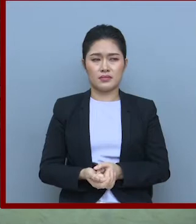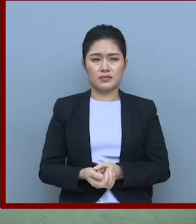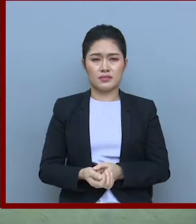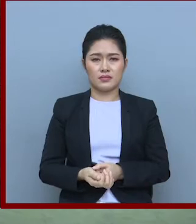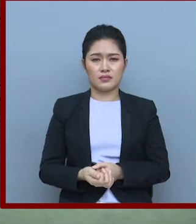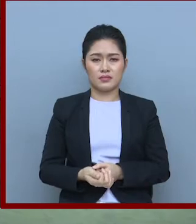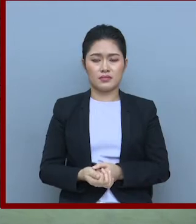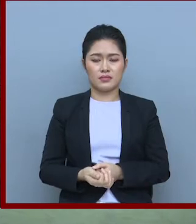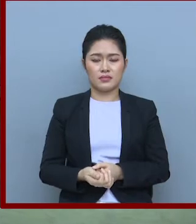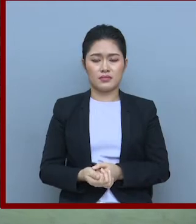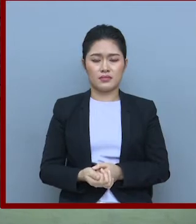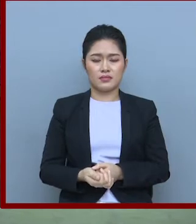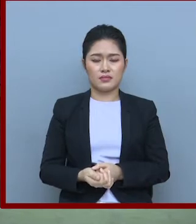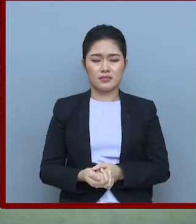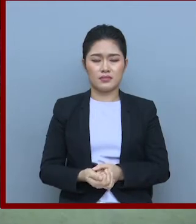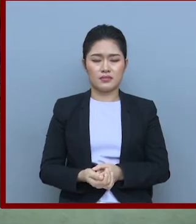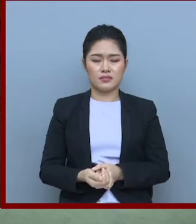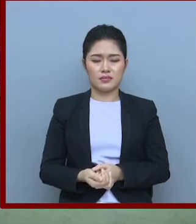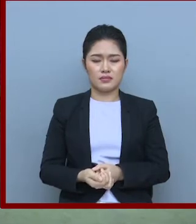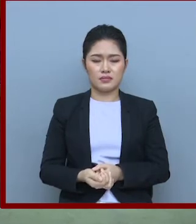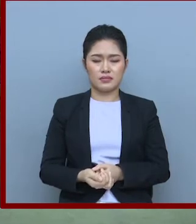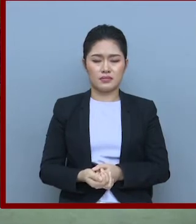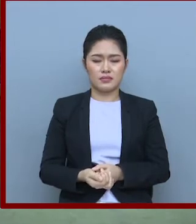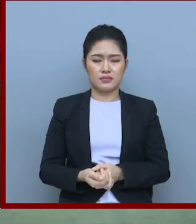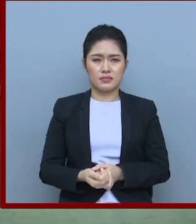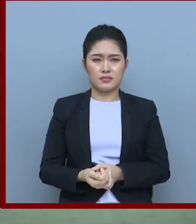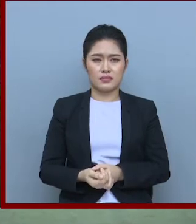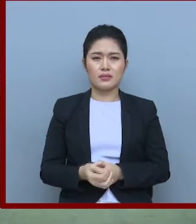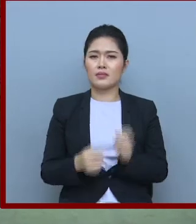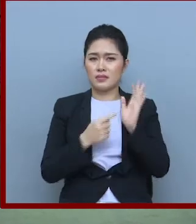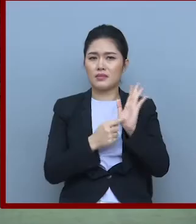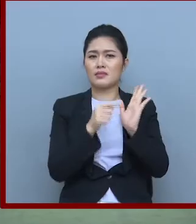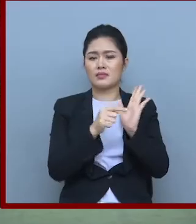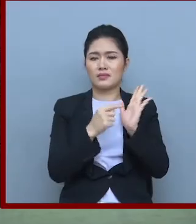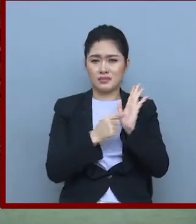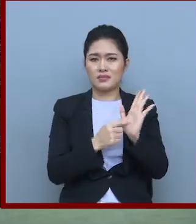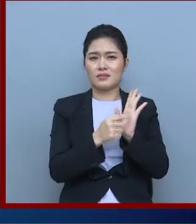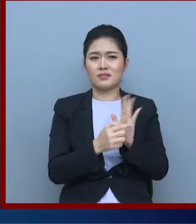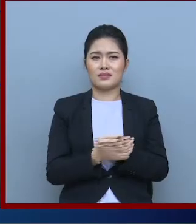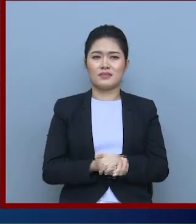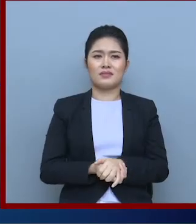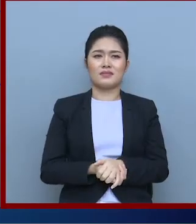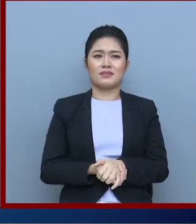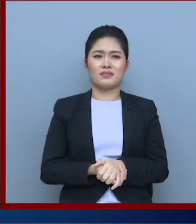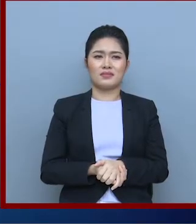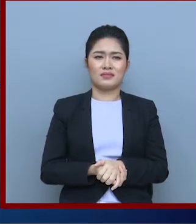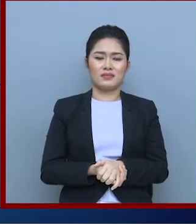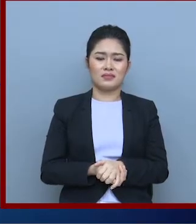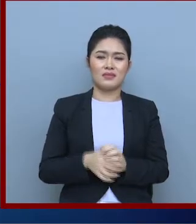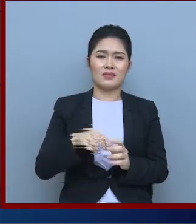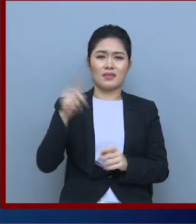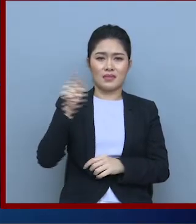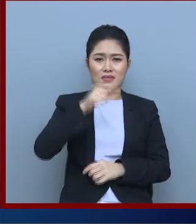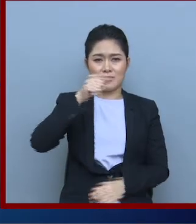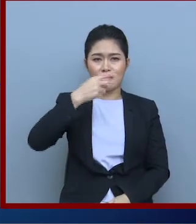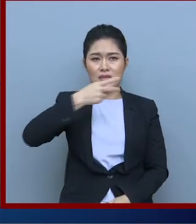ก็คือตัวนี้นะครับเราต้องมารู้จักกับคำว่า